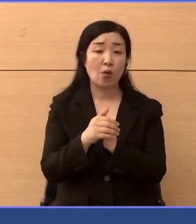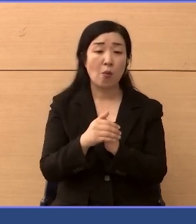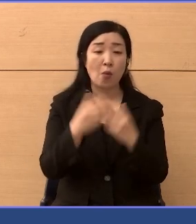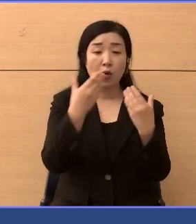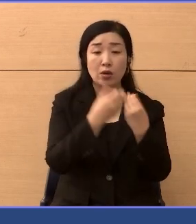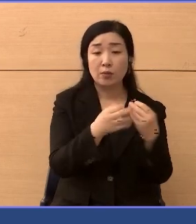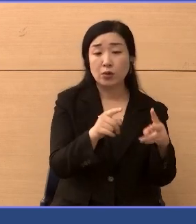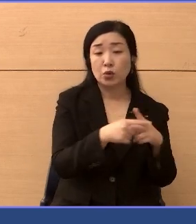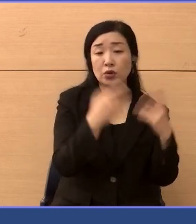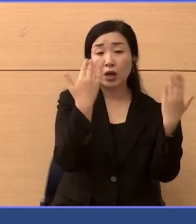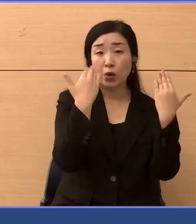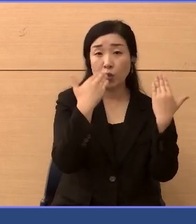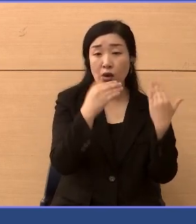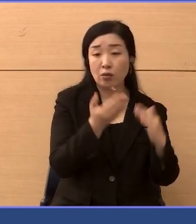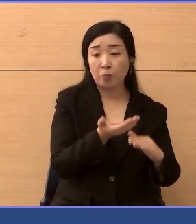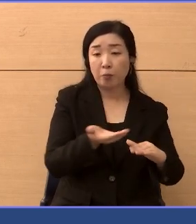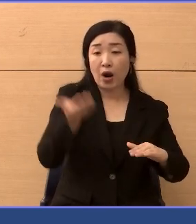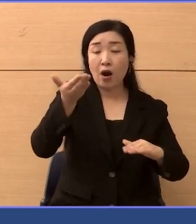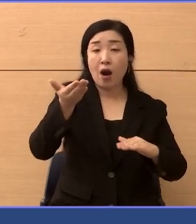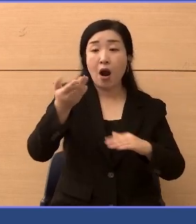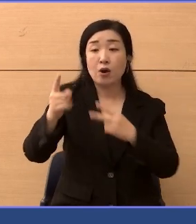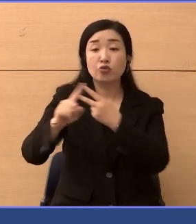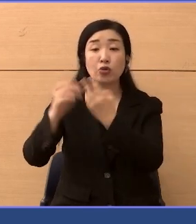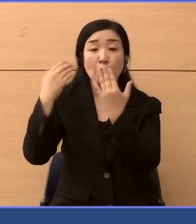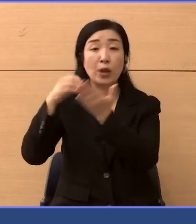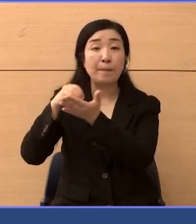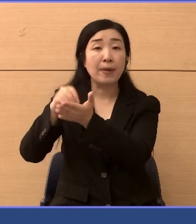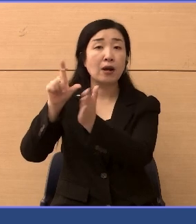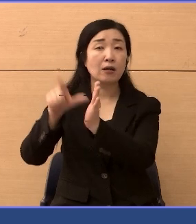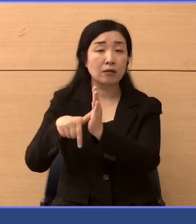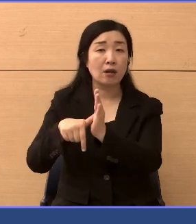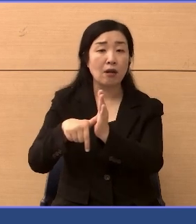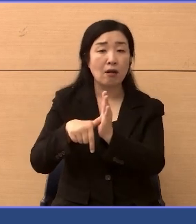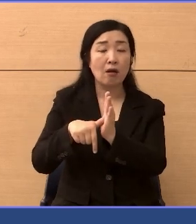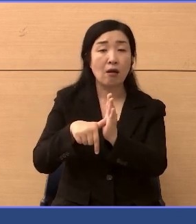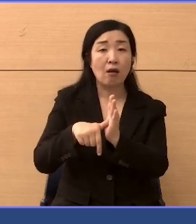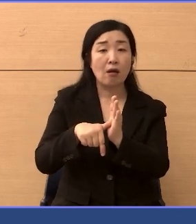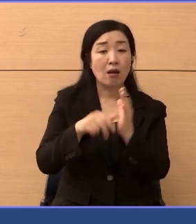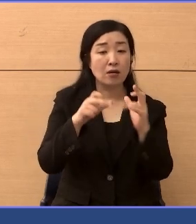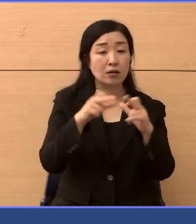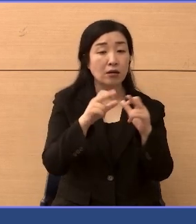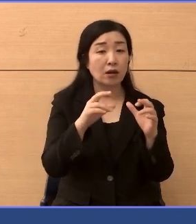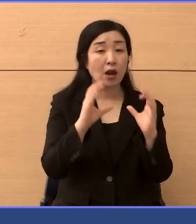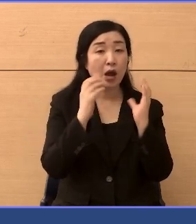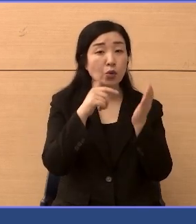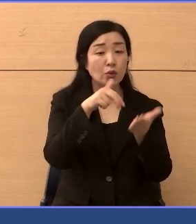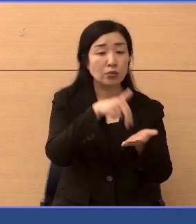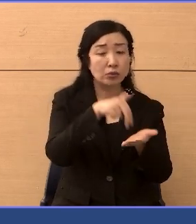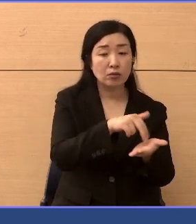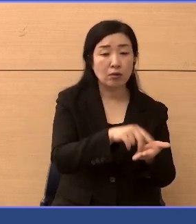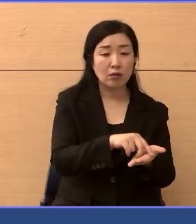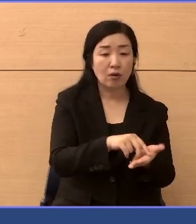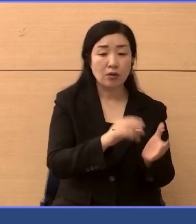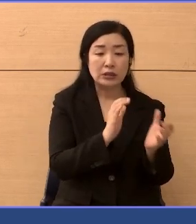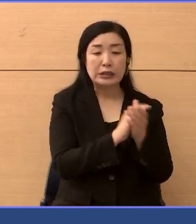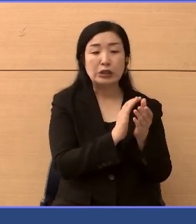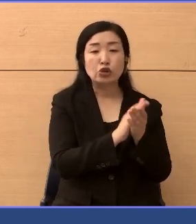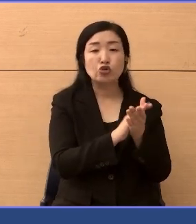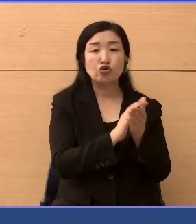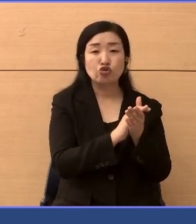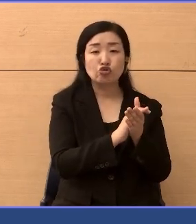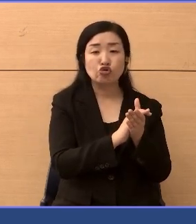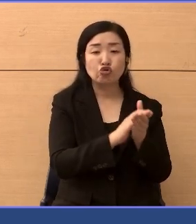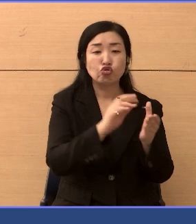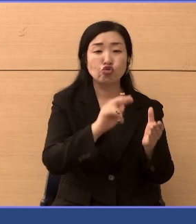to 중학교로 struggle 넘어가는 with 아이들 making 같은 new 경우에는 friends in 뭔가 새로운 친구를 secondary school. 만들고 중학교에서 새로운